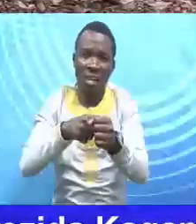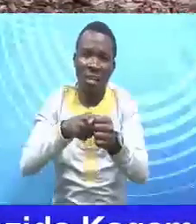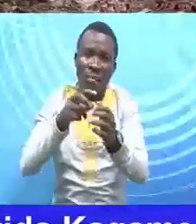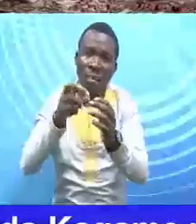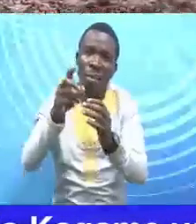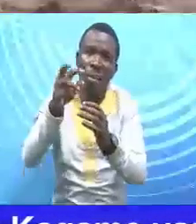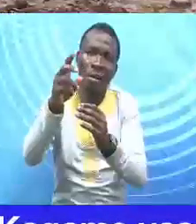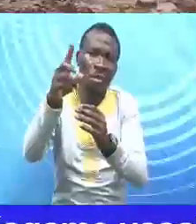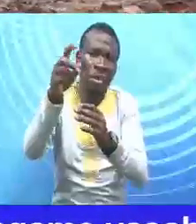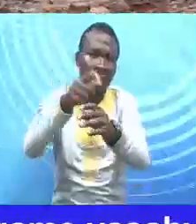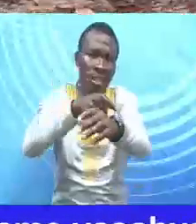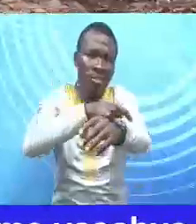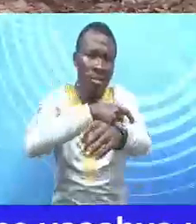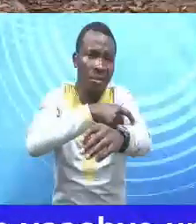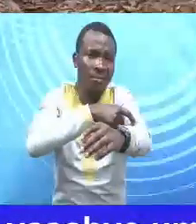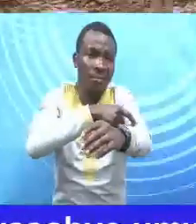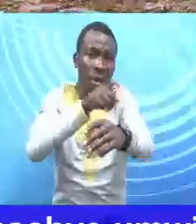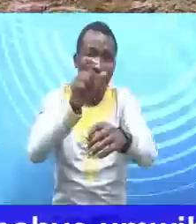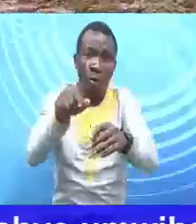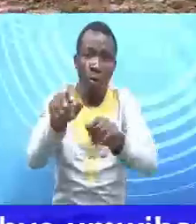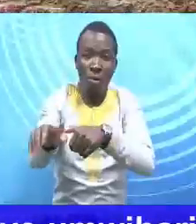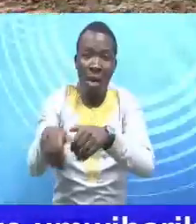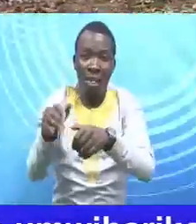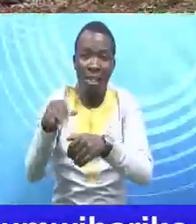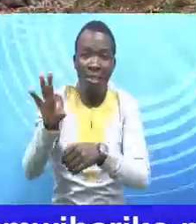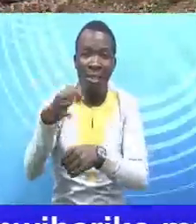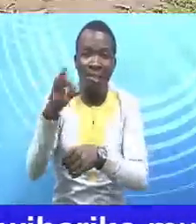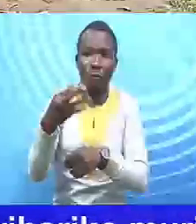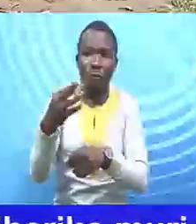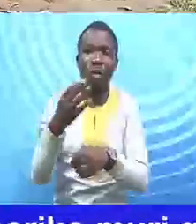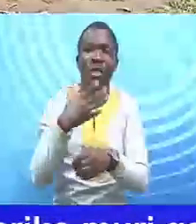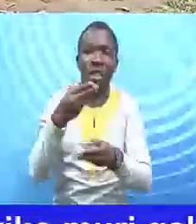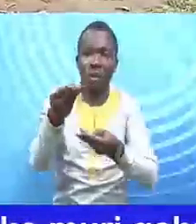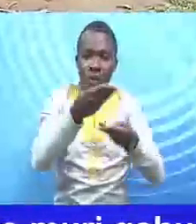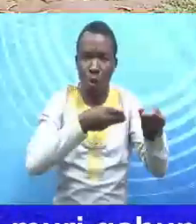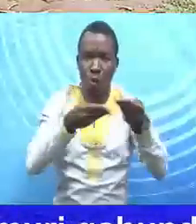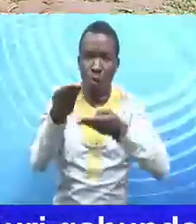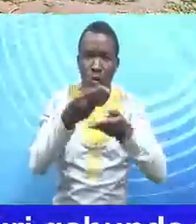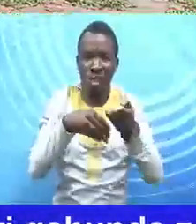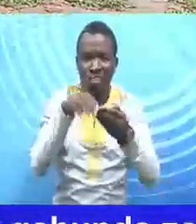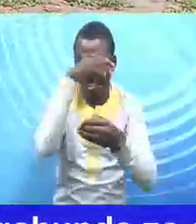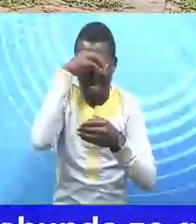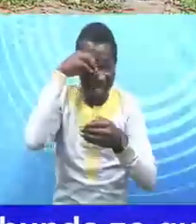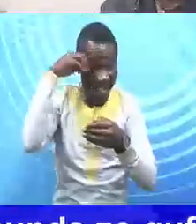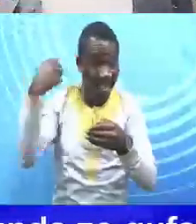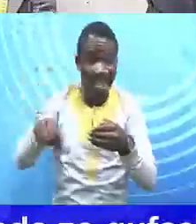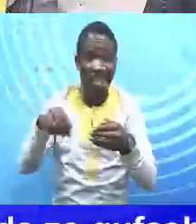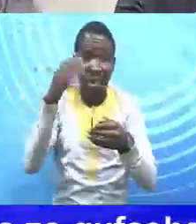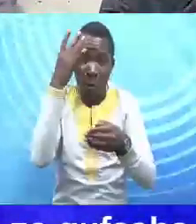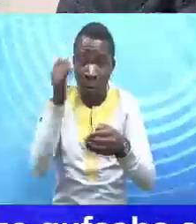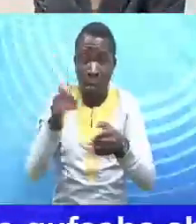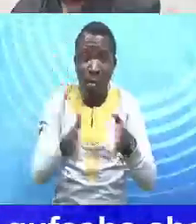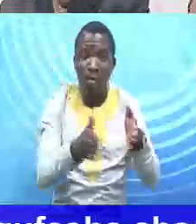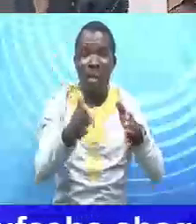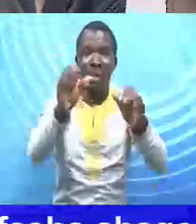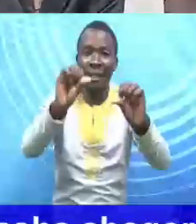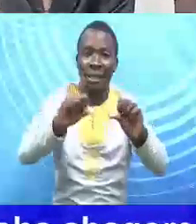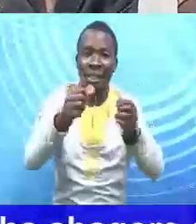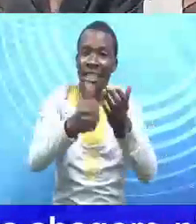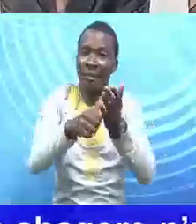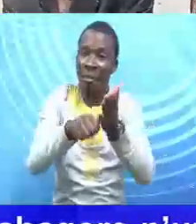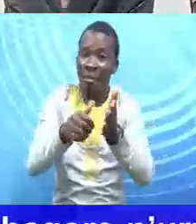umwisumye atumaramo. Umuntu wahinze dodo zo kugira ngo zigeze ku isoko biba bigoye ntiyashyira ku igare umuhanda warangiritse.